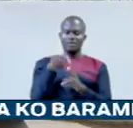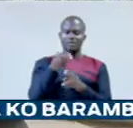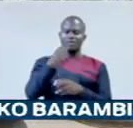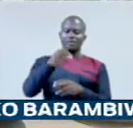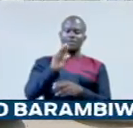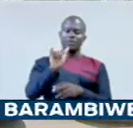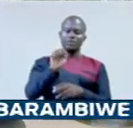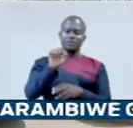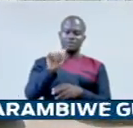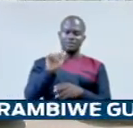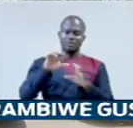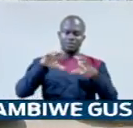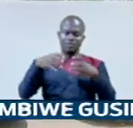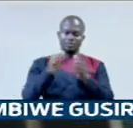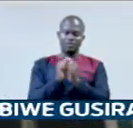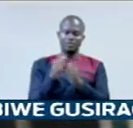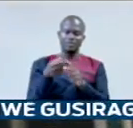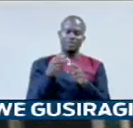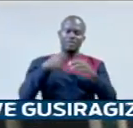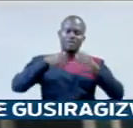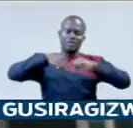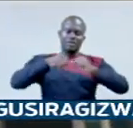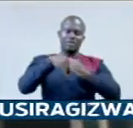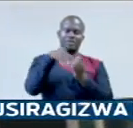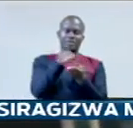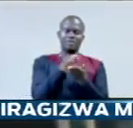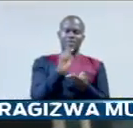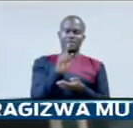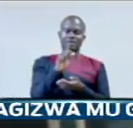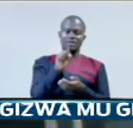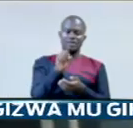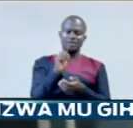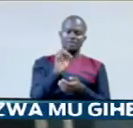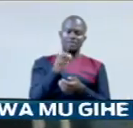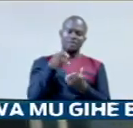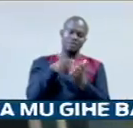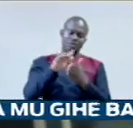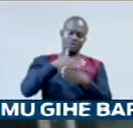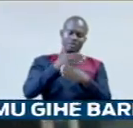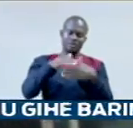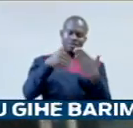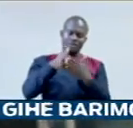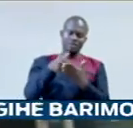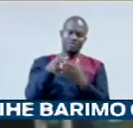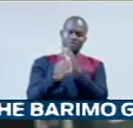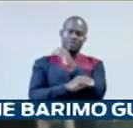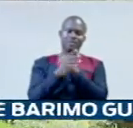Equity Group kigiye kujyana amasezerano na banki y'abaturage Atrasmara yo kugura imigabane y'amabanki yayo